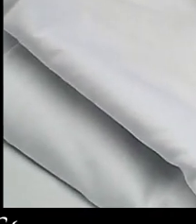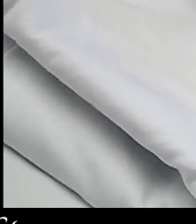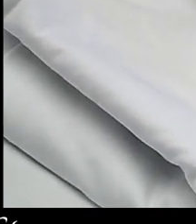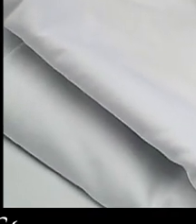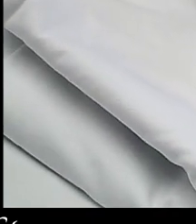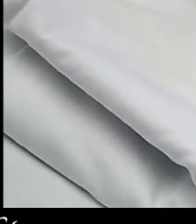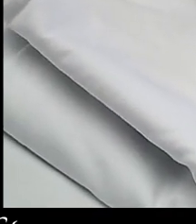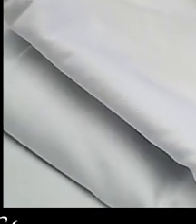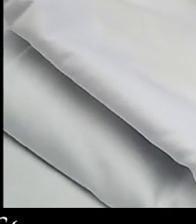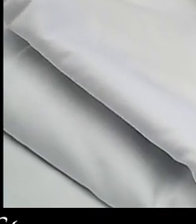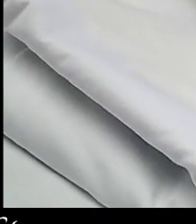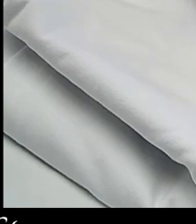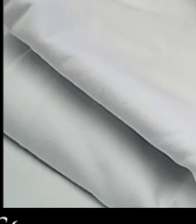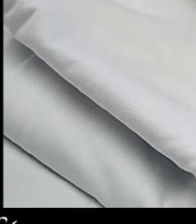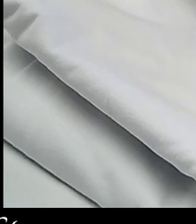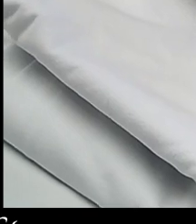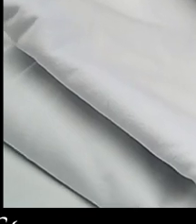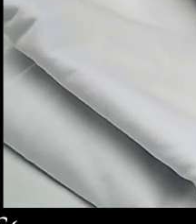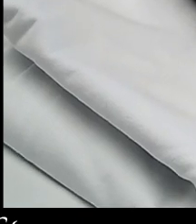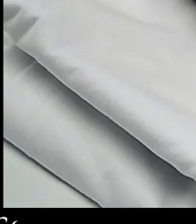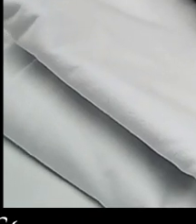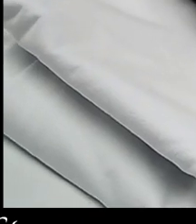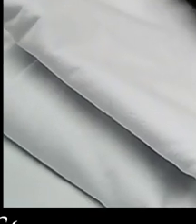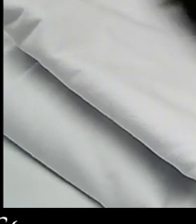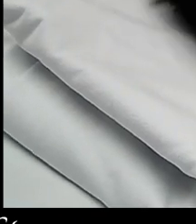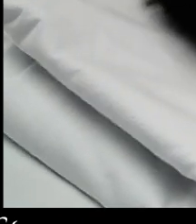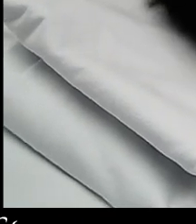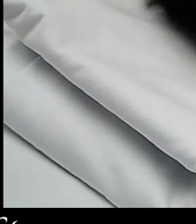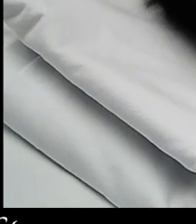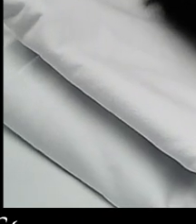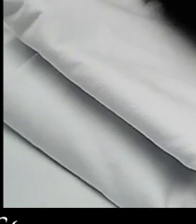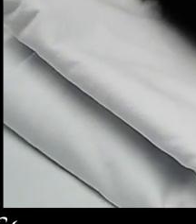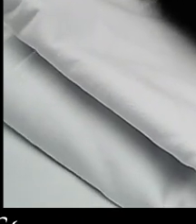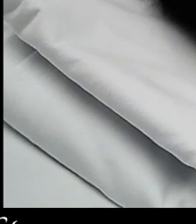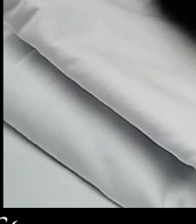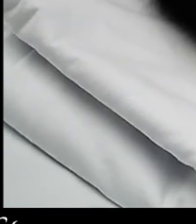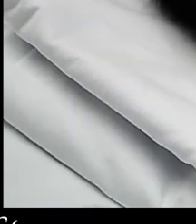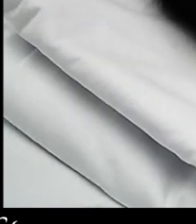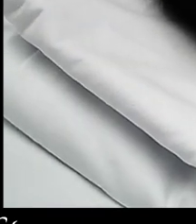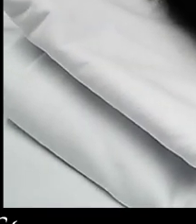анх удаа гэтээ дээр тавиулж байгаа болохоор тий. За өөртөө